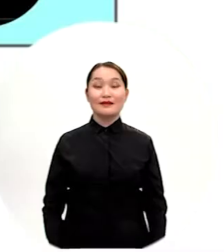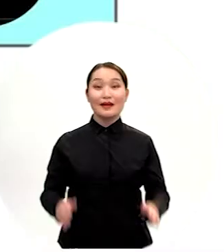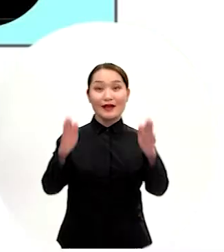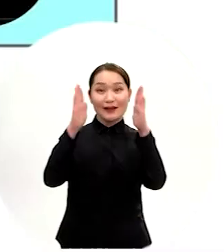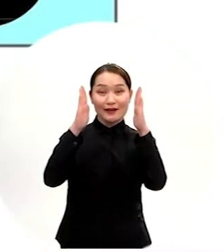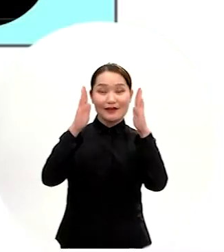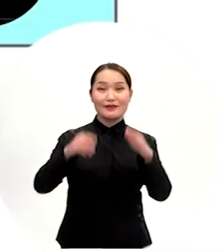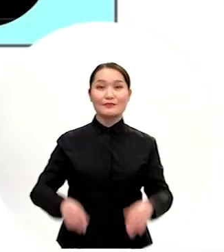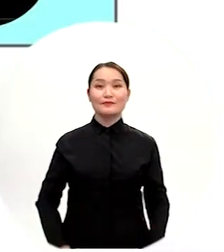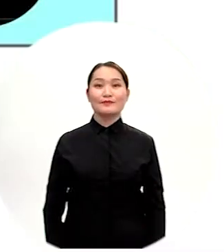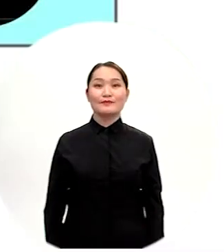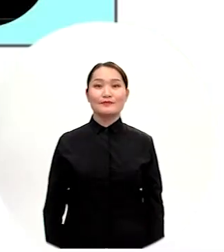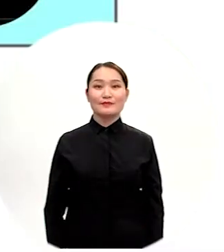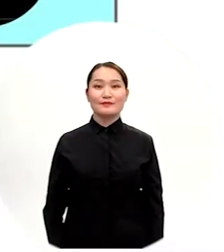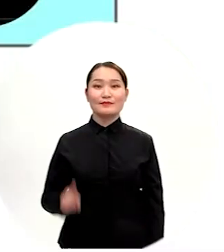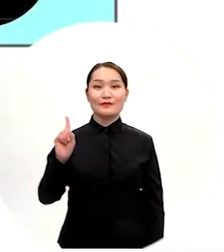Анхаараарай.